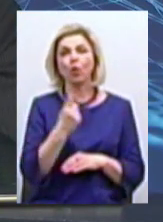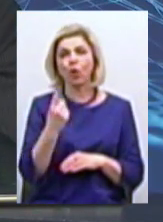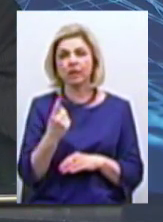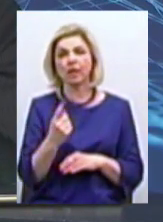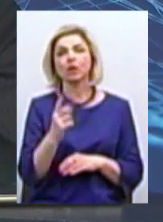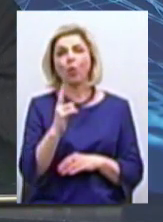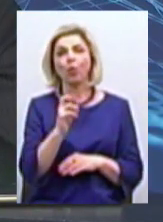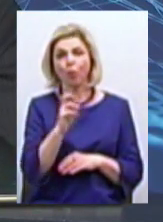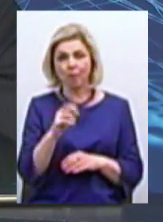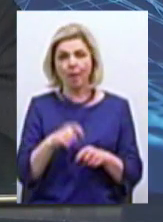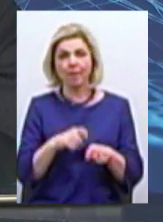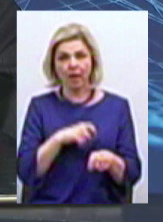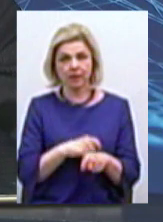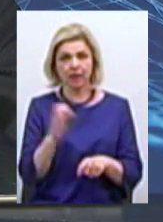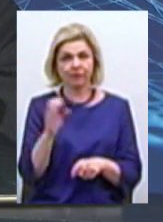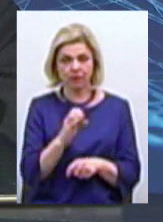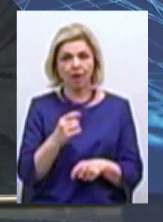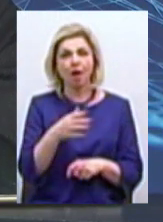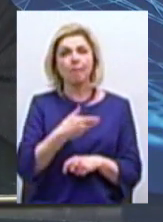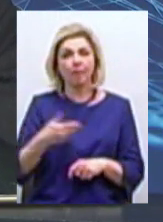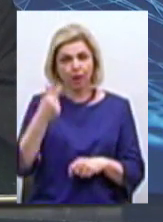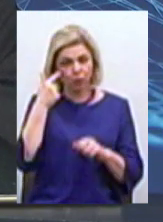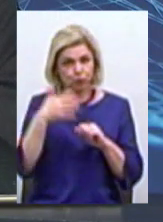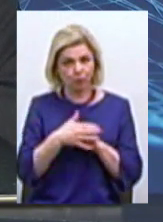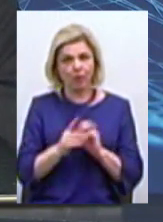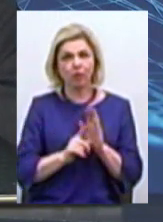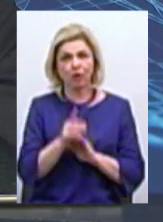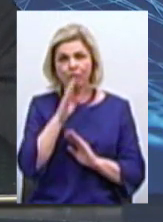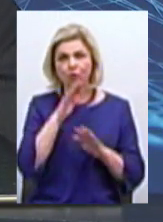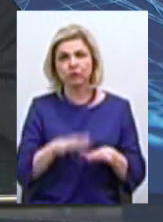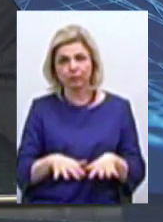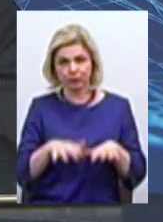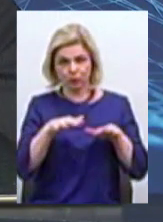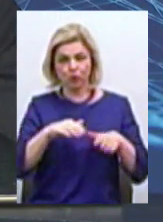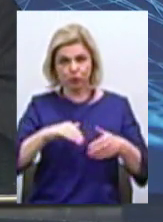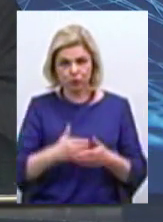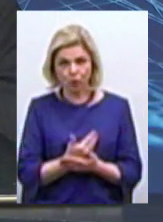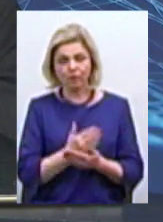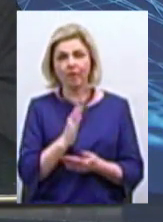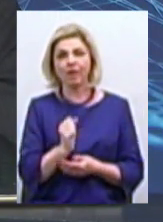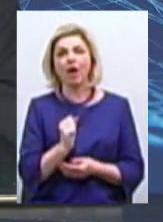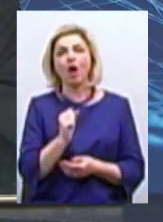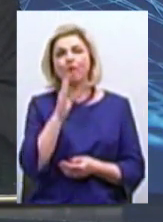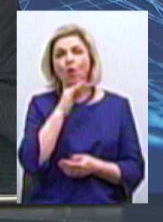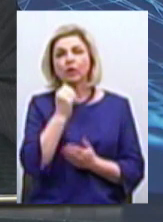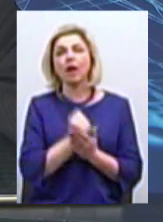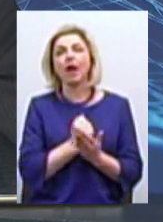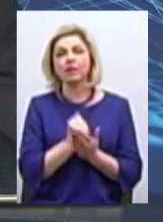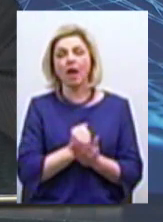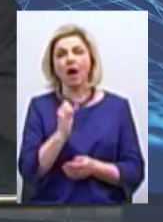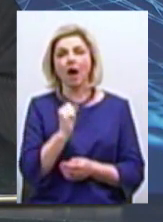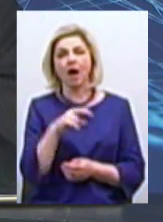ми розуміли, що починає набиратись вода знову в Олександрівське водосховище, і для того,